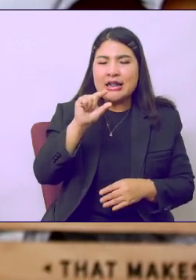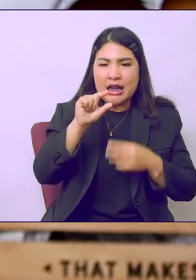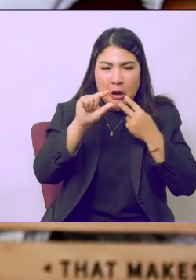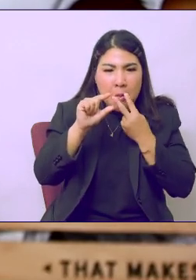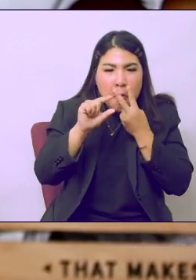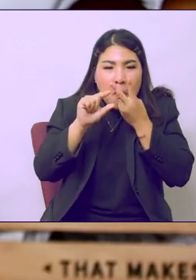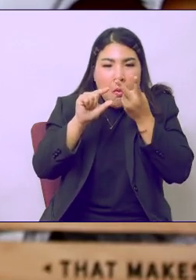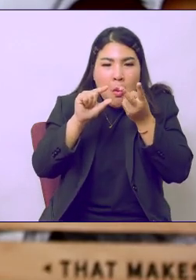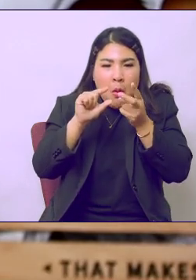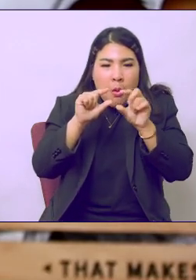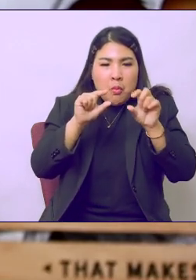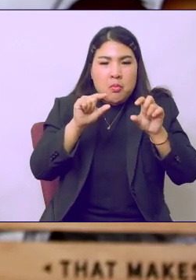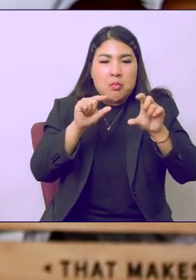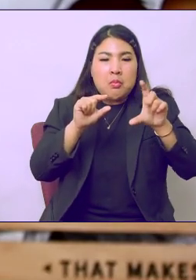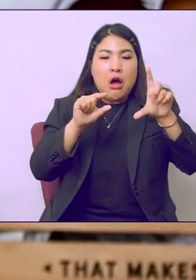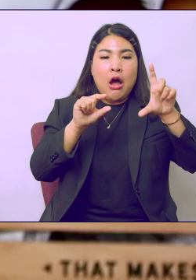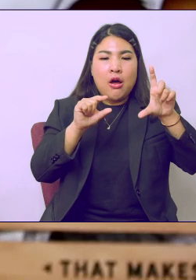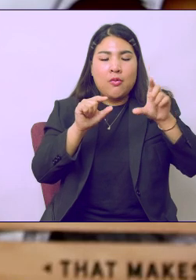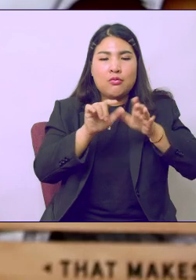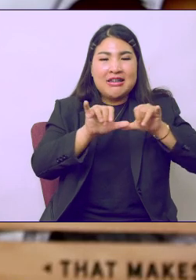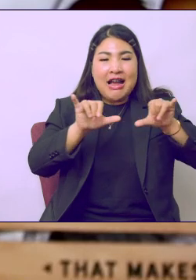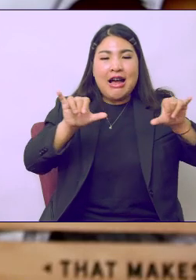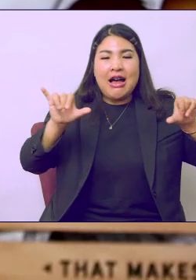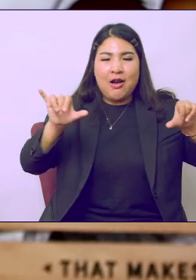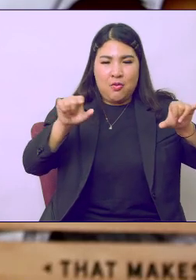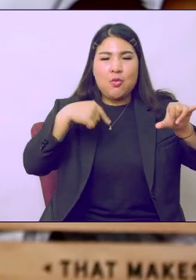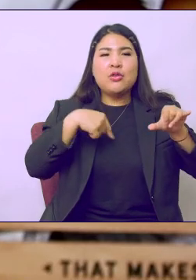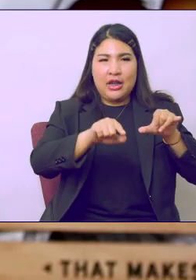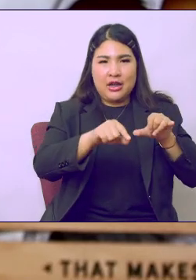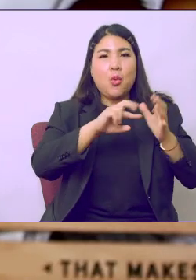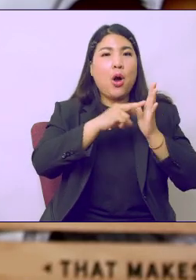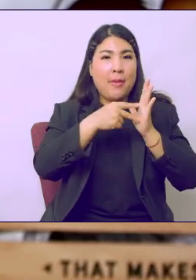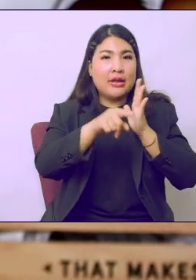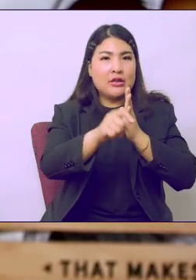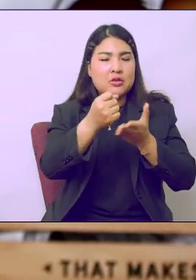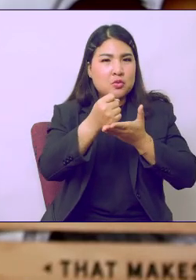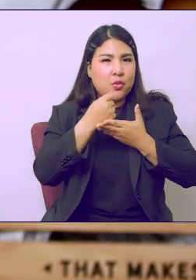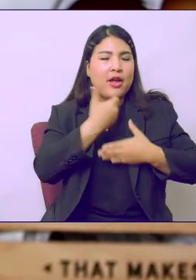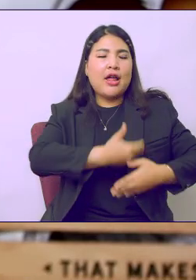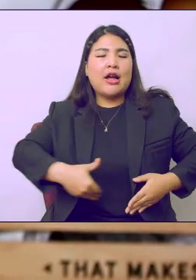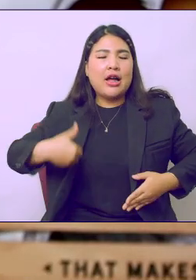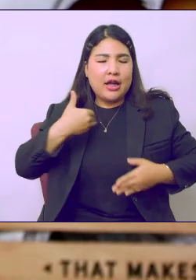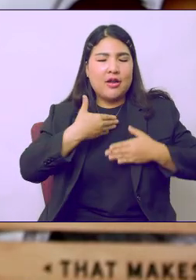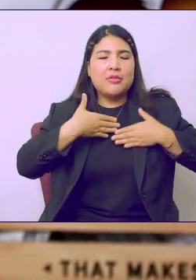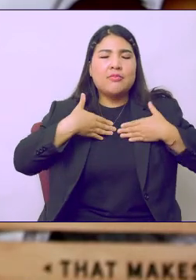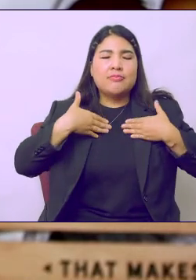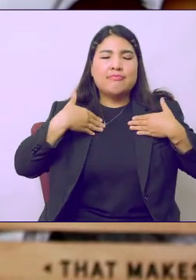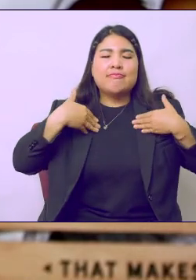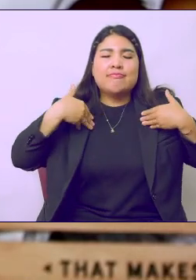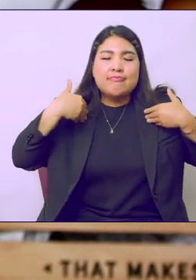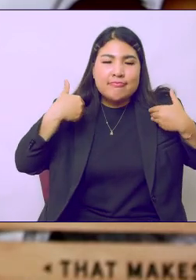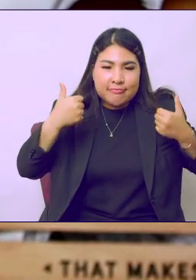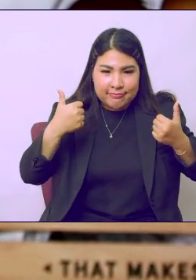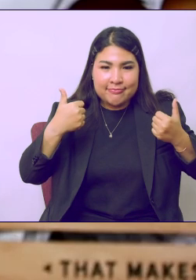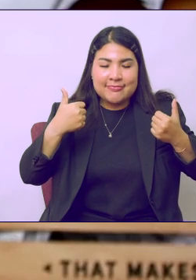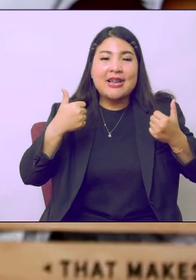ใจออกยาวเนี่ยไอ้ลมหายใจออกยาวนี่แหละไอ้ตัวลมหายใจออกเนี่ยมันไปกระตุ้นพาราซิมพาเทติกครับทำให้ร่างกายของเราผ่อนคลายนะครับ